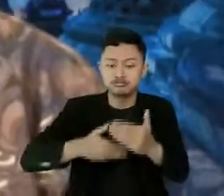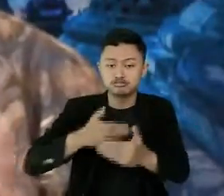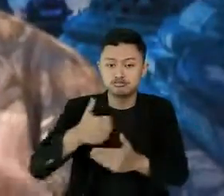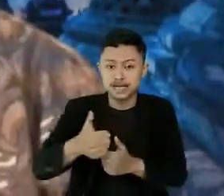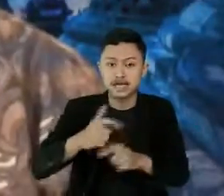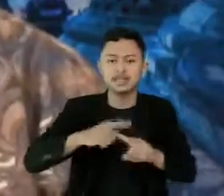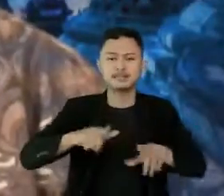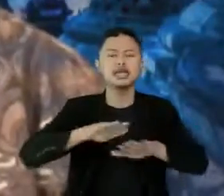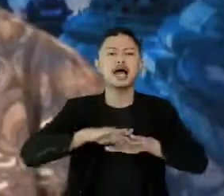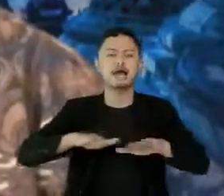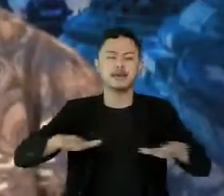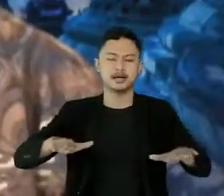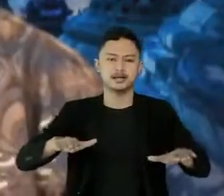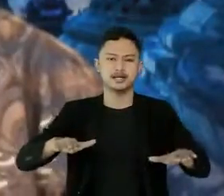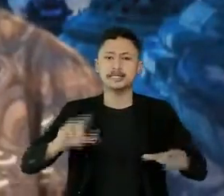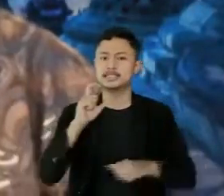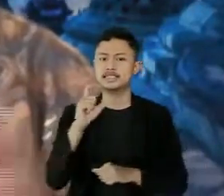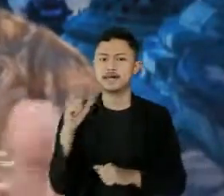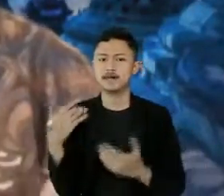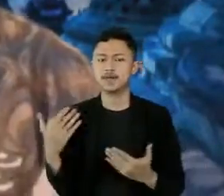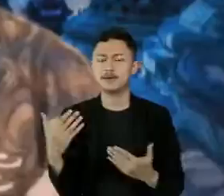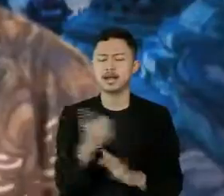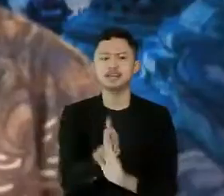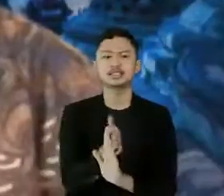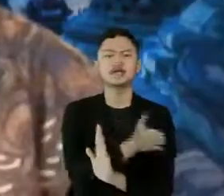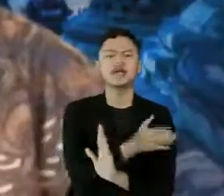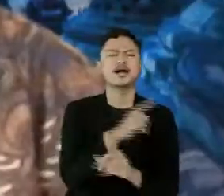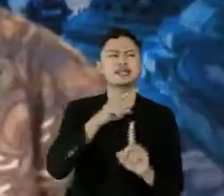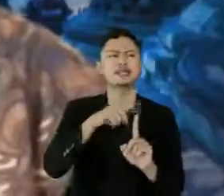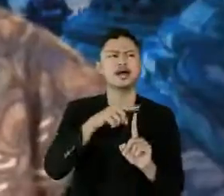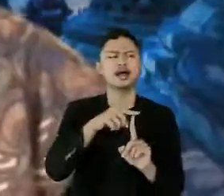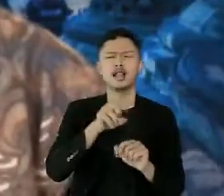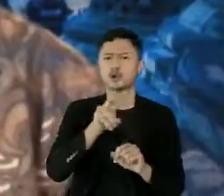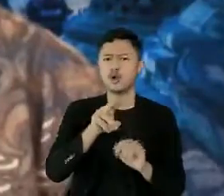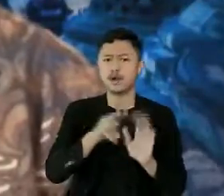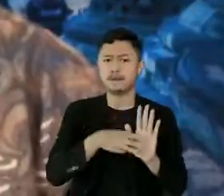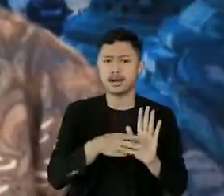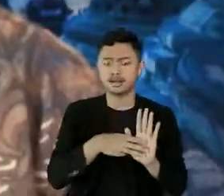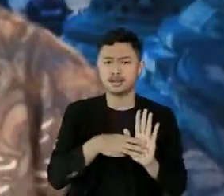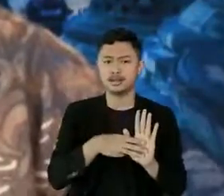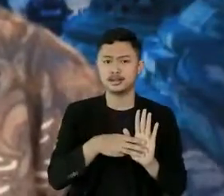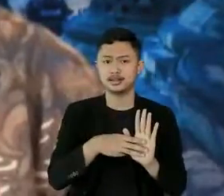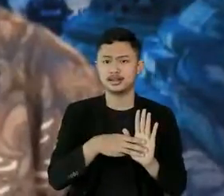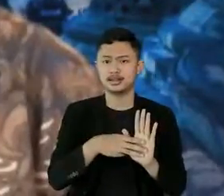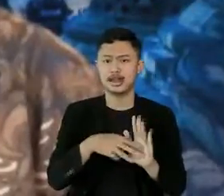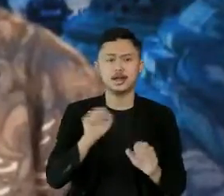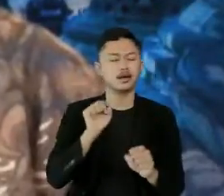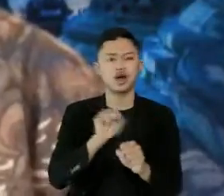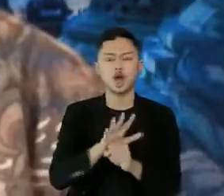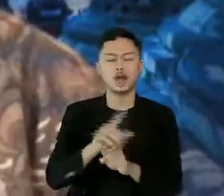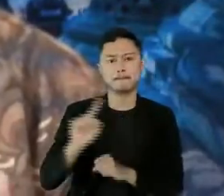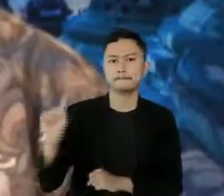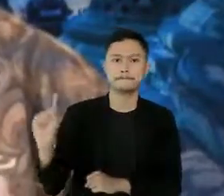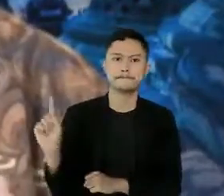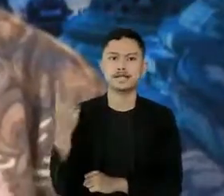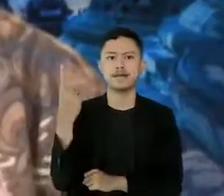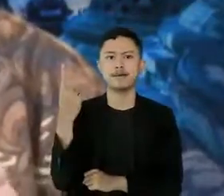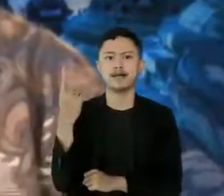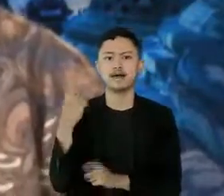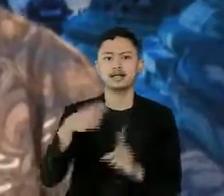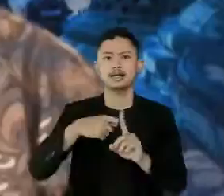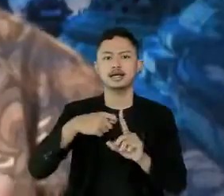Troy. Nah, jadi kita di awal, pada tanggal 2 Maret kena kasus pertama COVID di